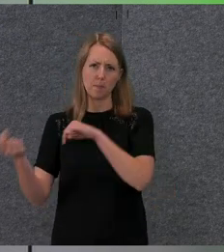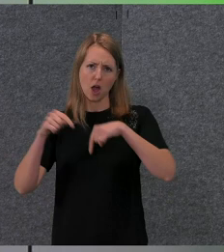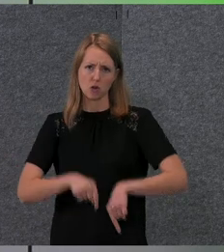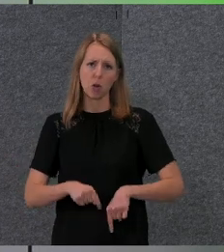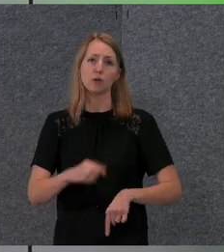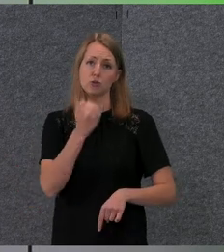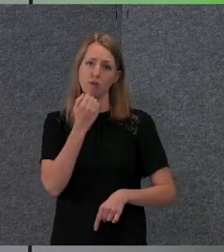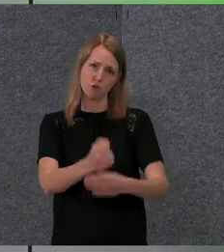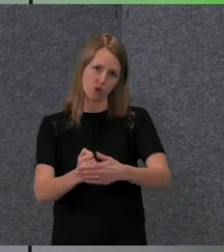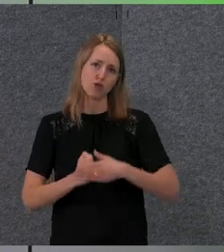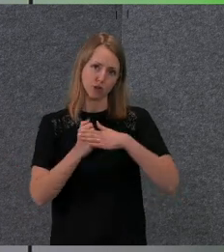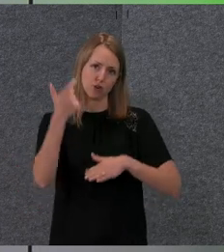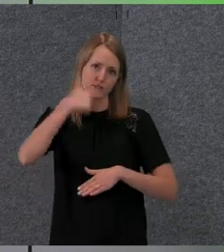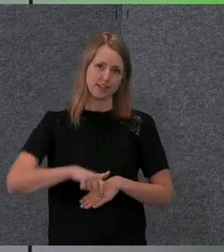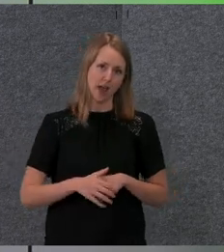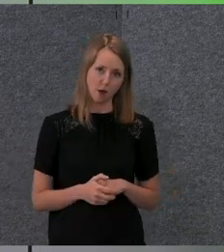Bundestag.